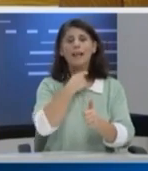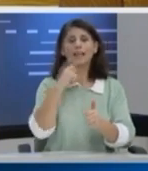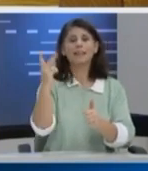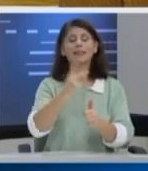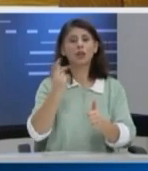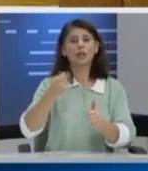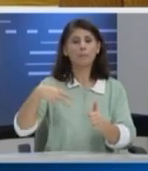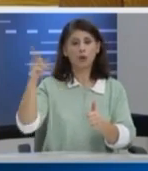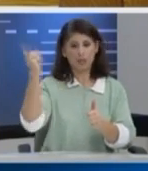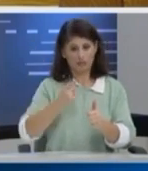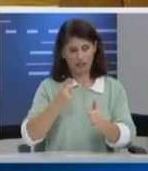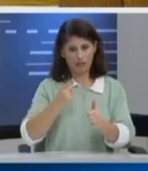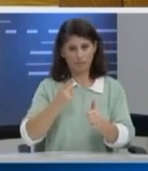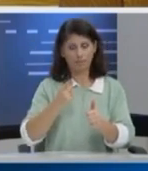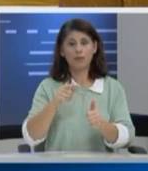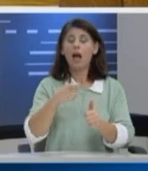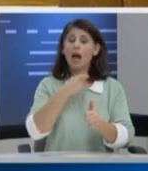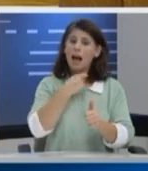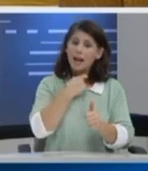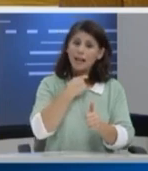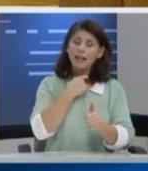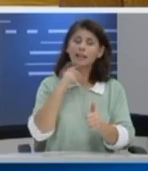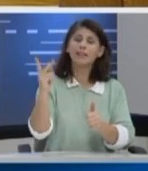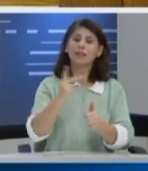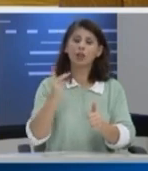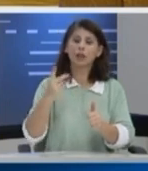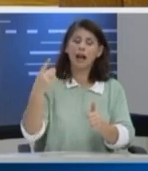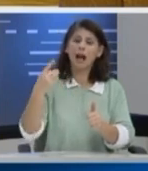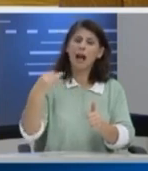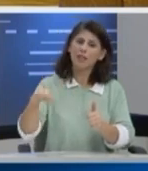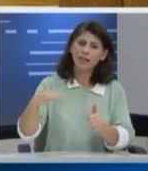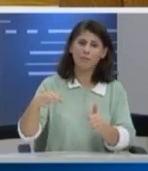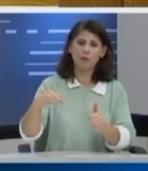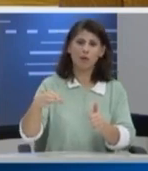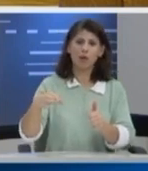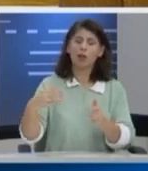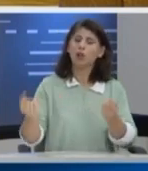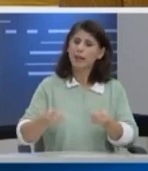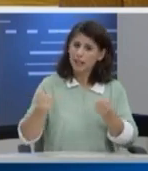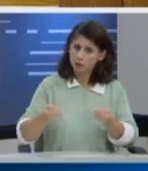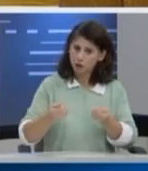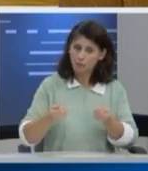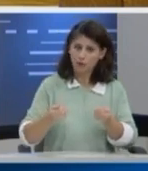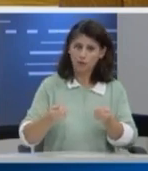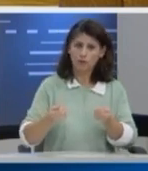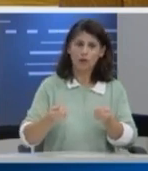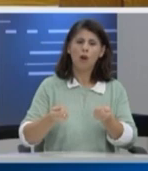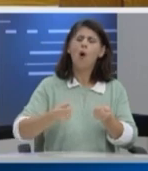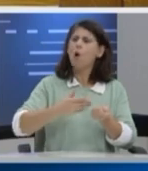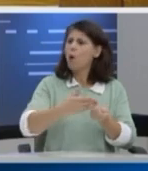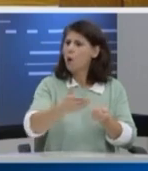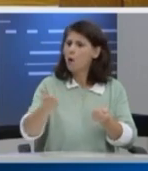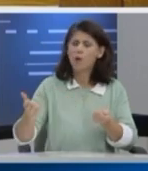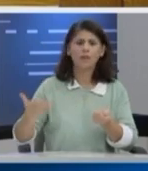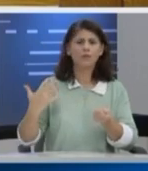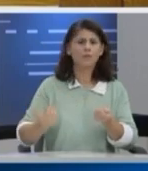της κοινωνικής πλειοψηφίας, ανάγκες των κοινωνικά αδύναμων, των εργαζόμενων, όλων